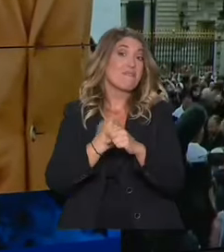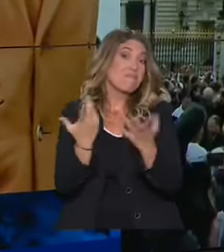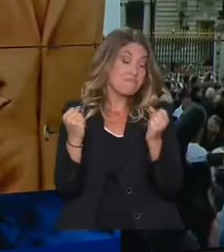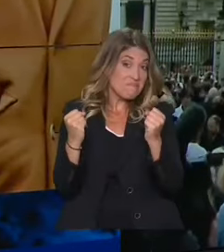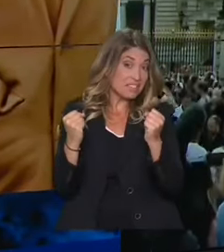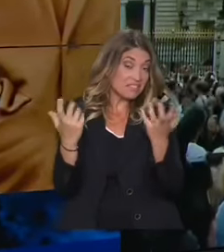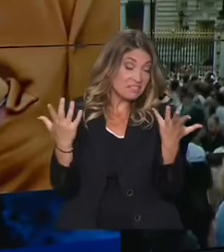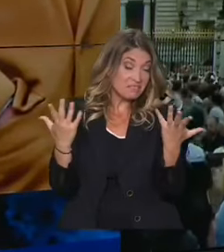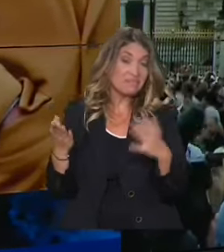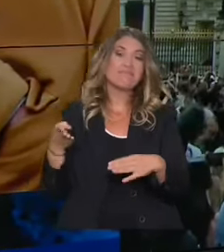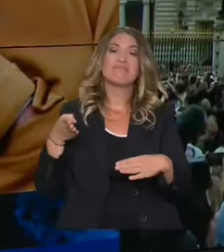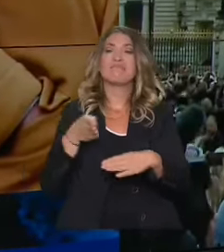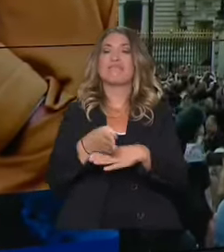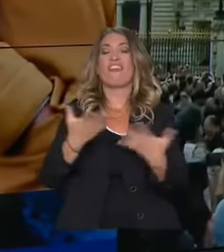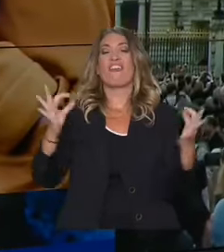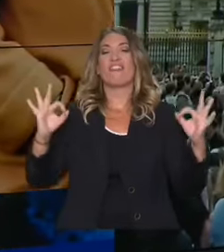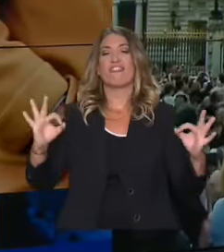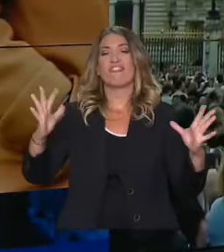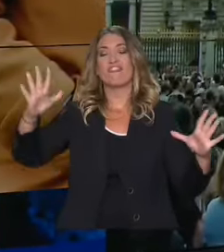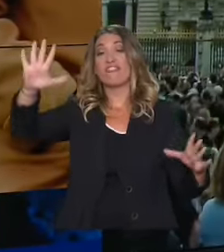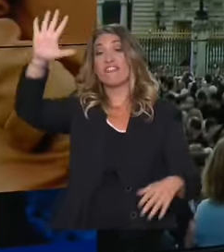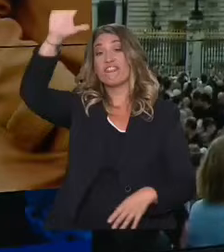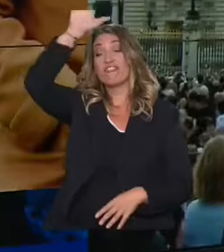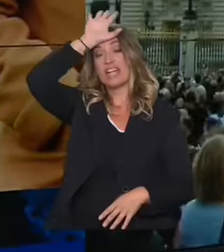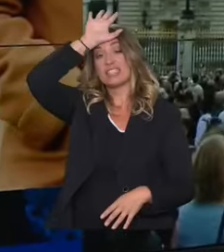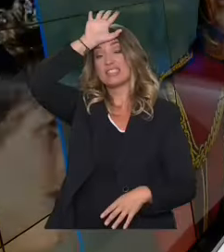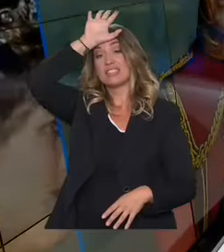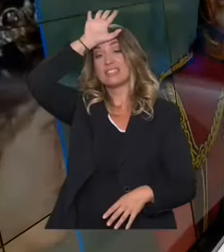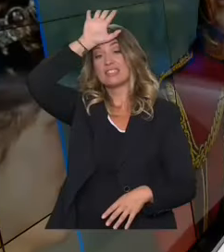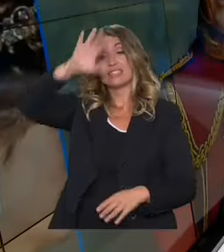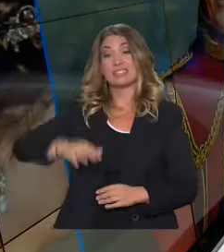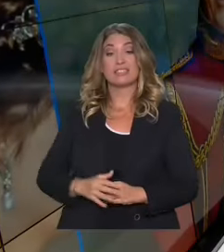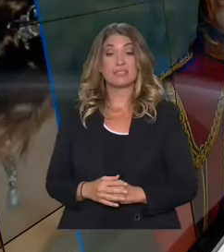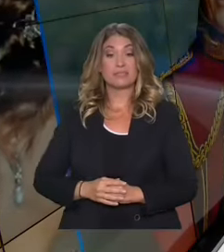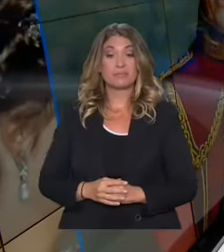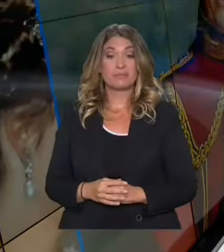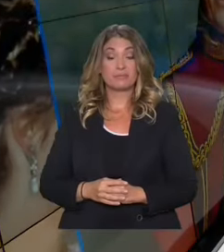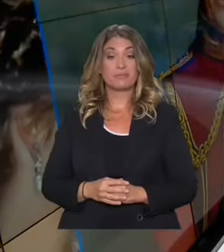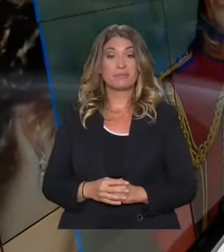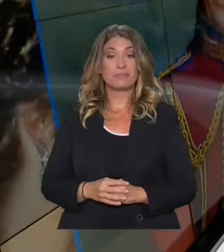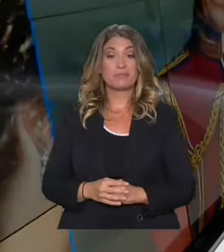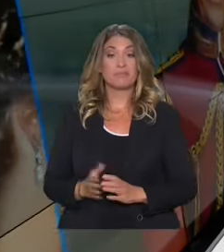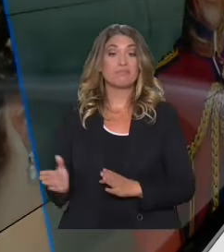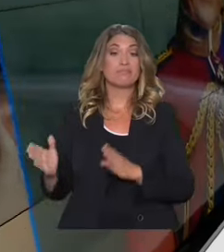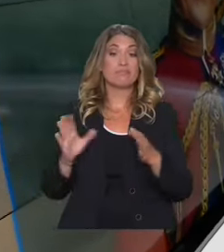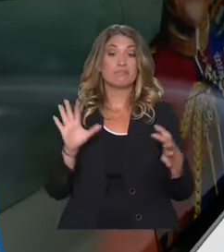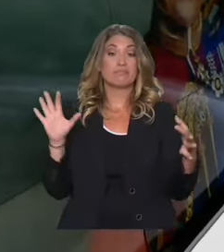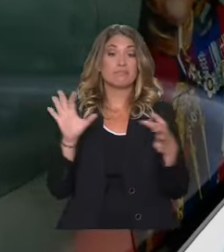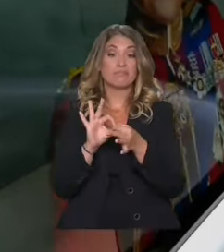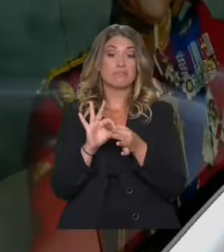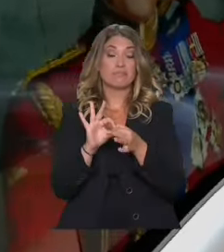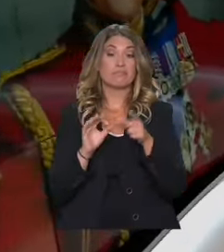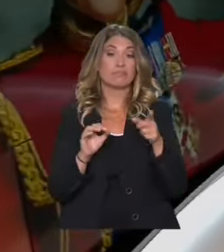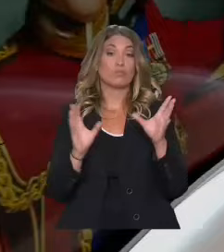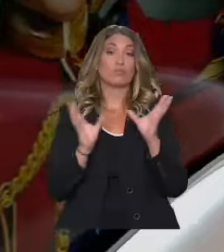μπήκε ως βασιλιάς. Πάμε στον κύριο Οθόνα Αναστασάκη. Είναι ο διευθυντής του Κέντρου Σπουδών,